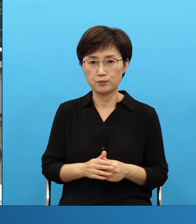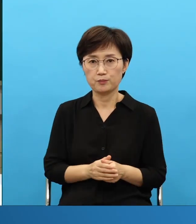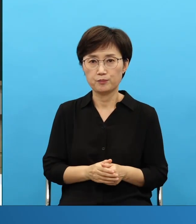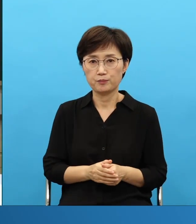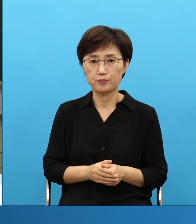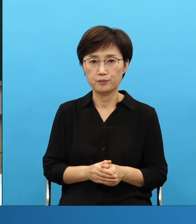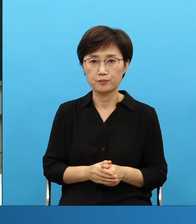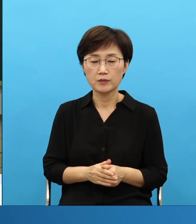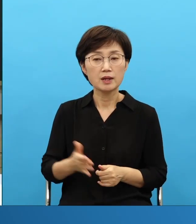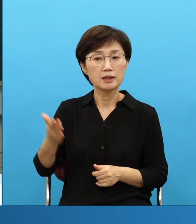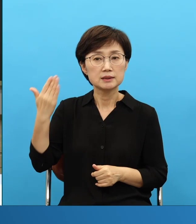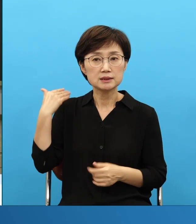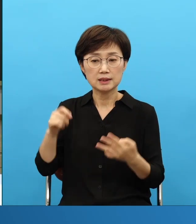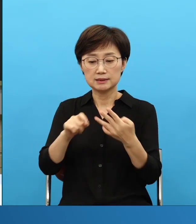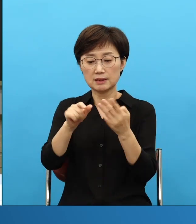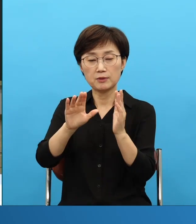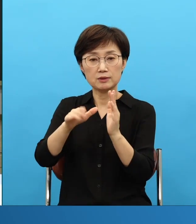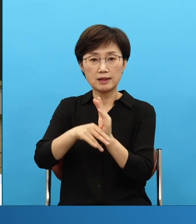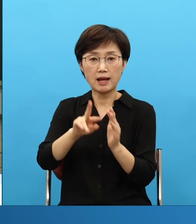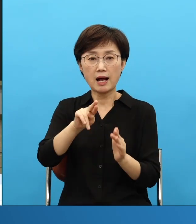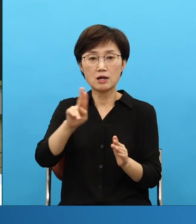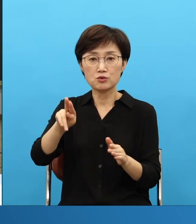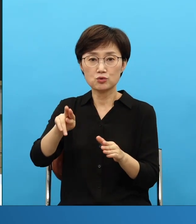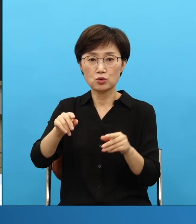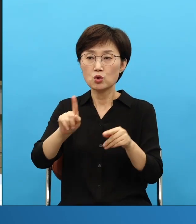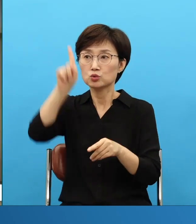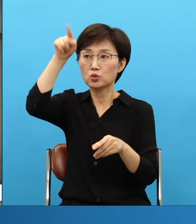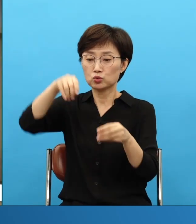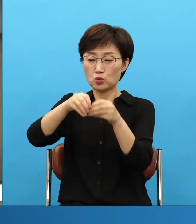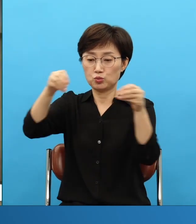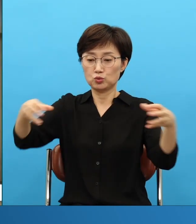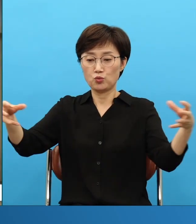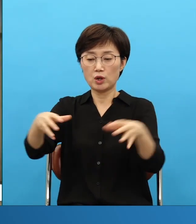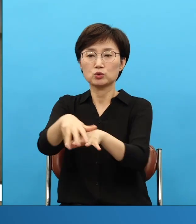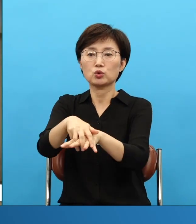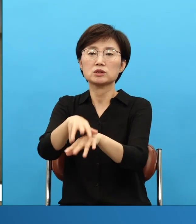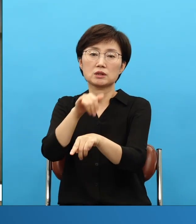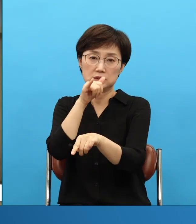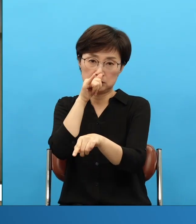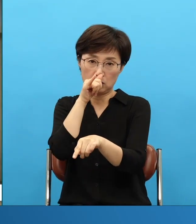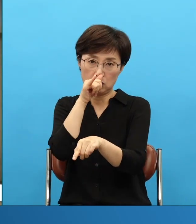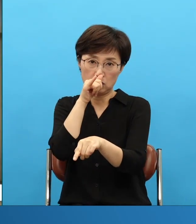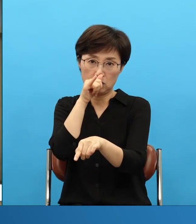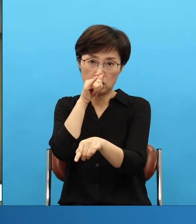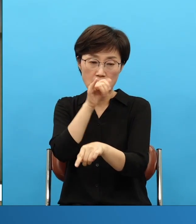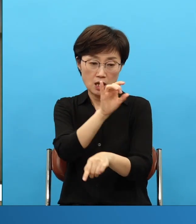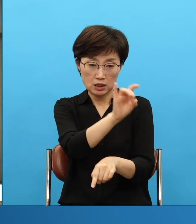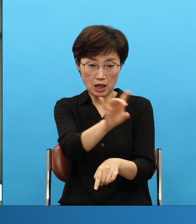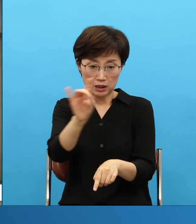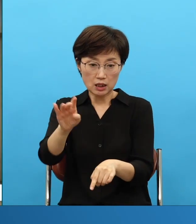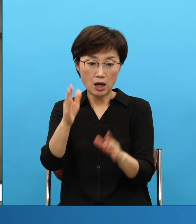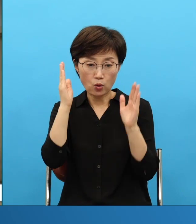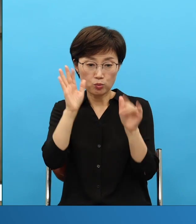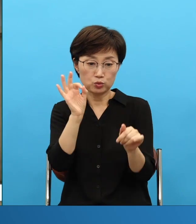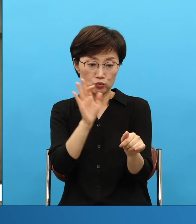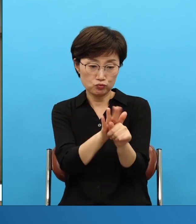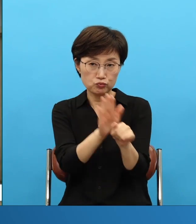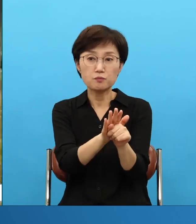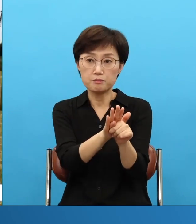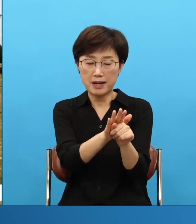박사원에서는 지난 3월 조직된 아류 총동문회에서 학부와 대학원생 각 1명씩 장학금을